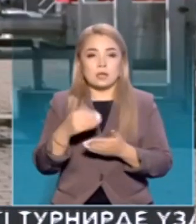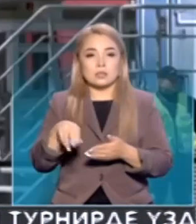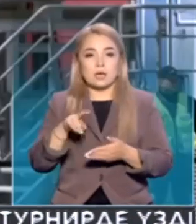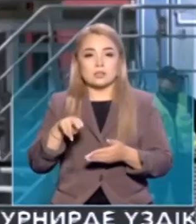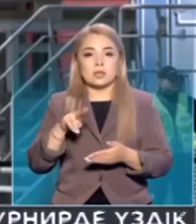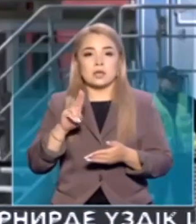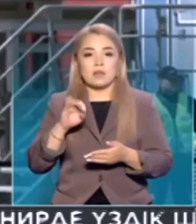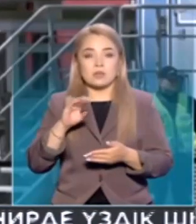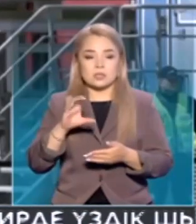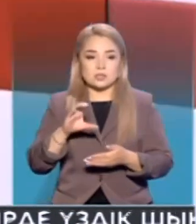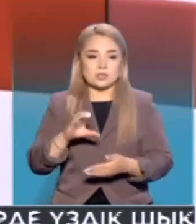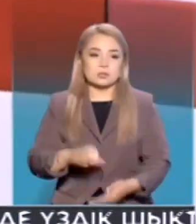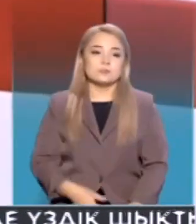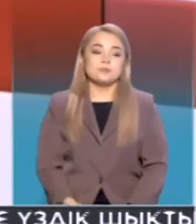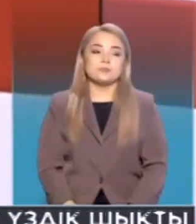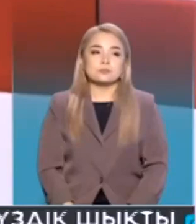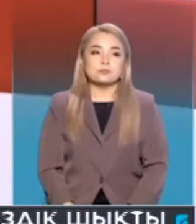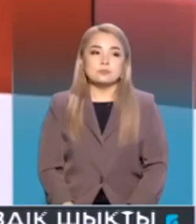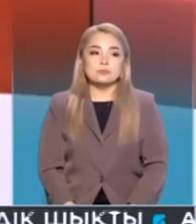Крейвис.